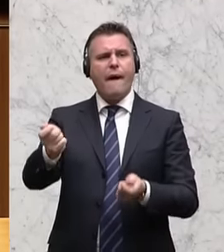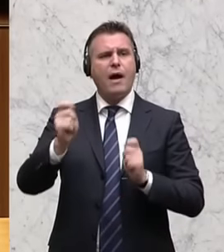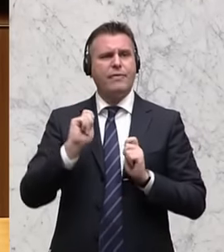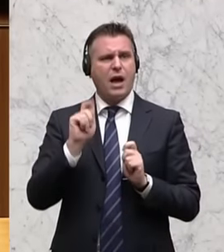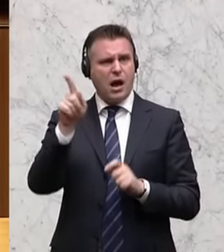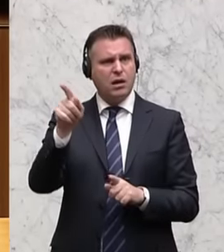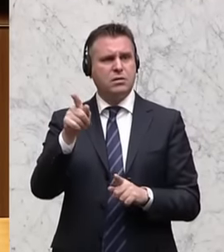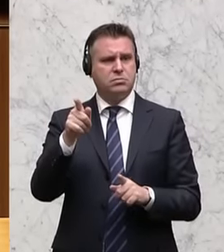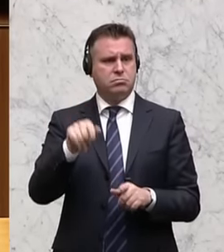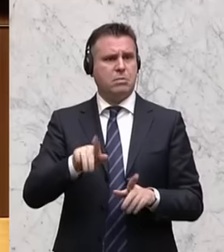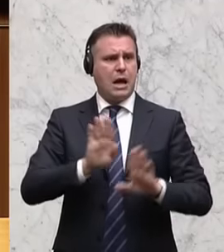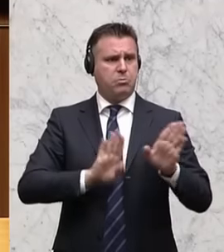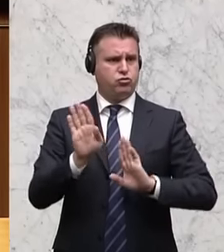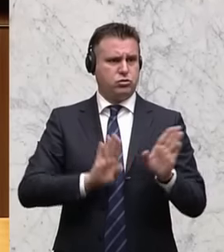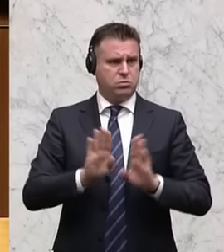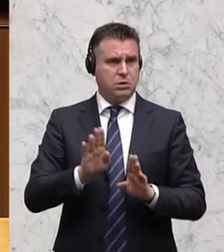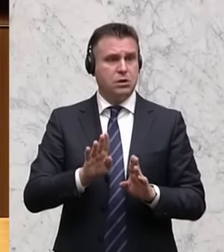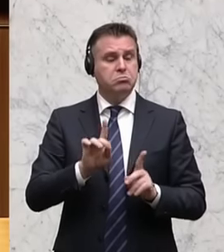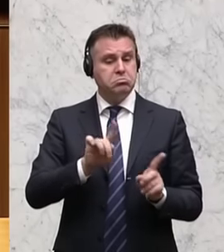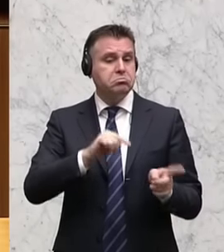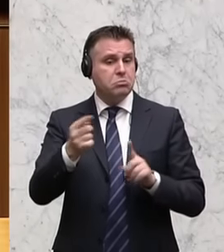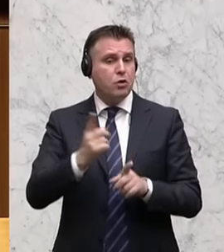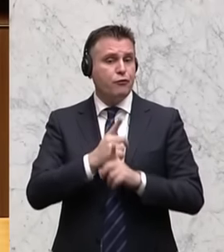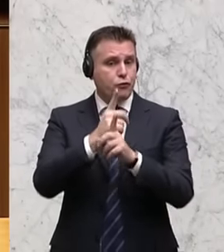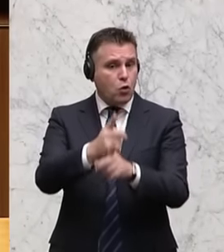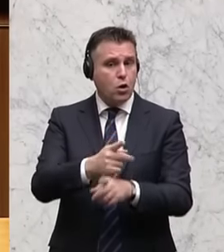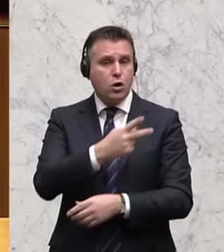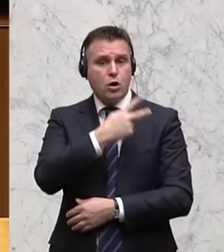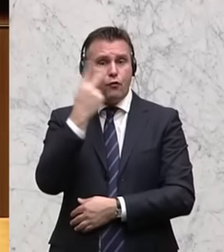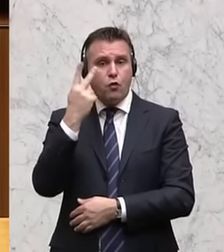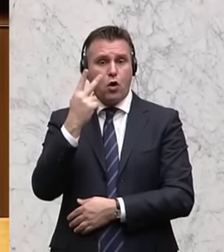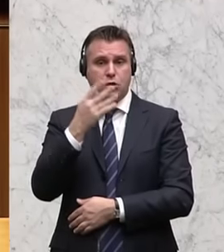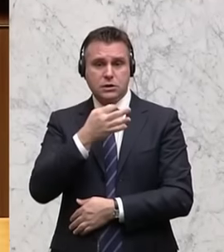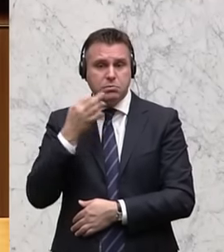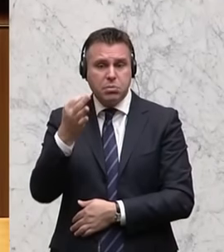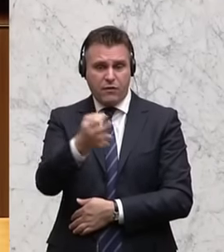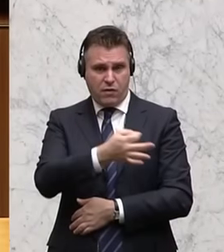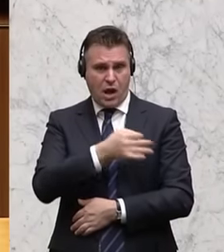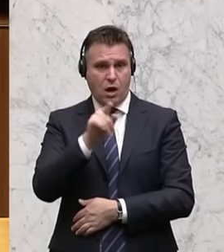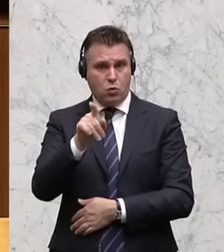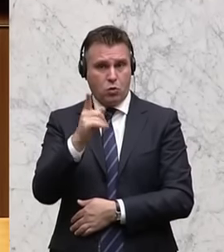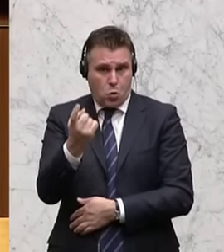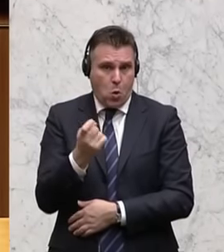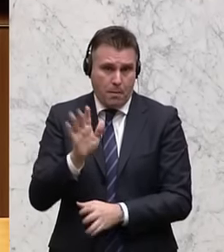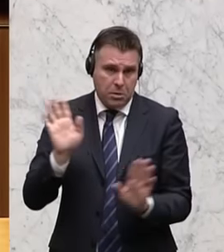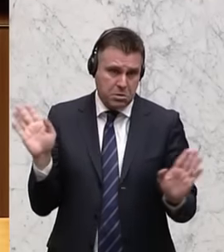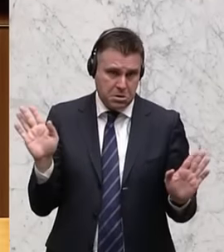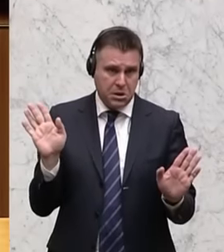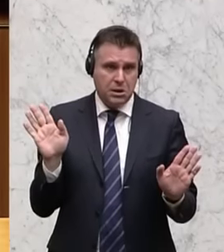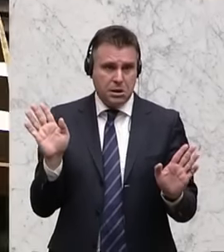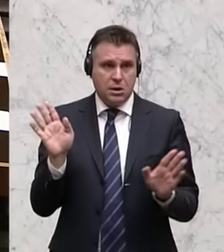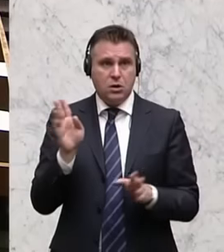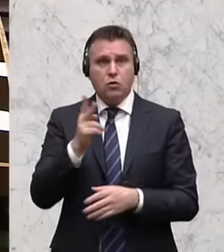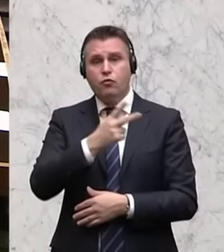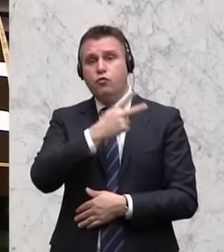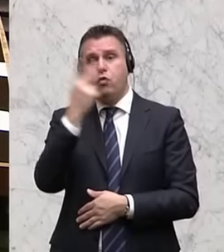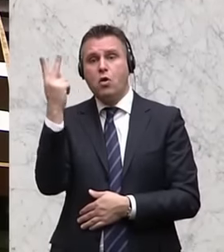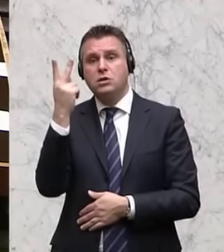nur dieser Antrag wird abgestimmt, ob wir eine Volksabstimmung abhalten, eine Volksbefragung zu diesem Thema abhalten sollen.